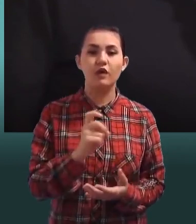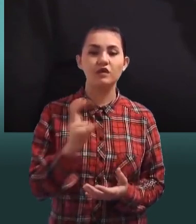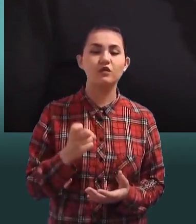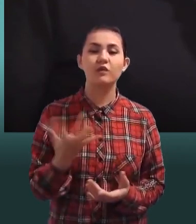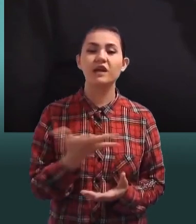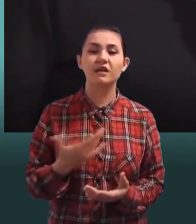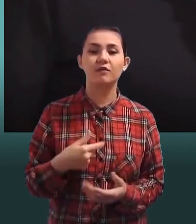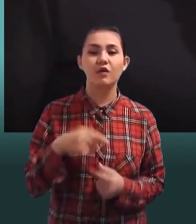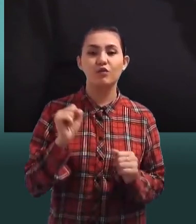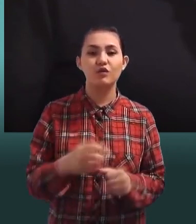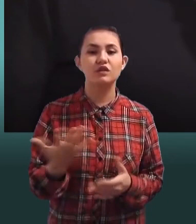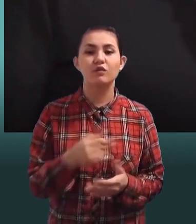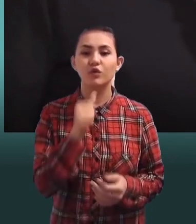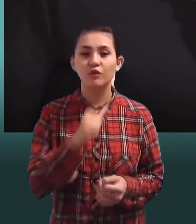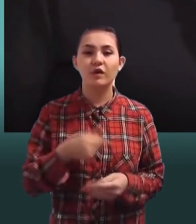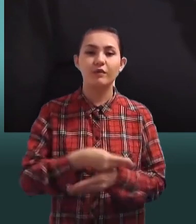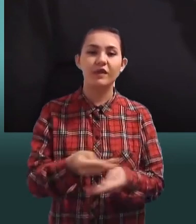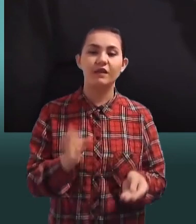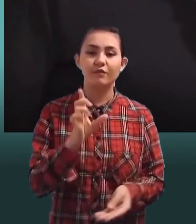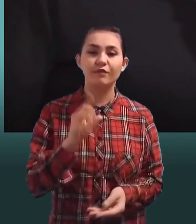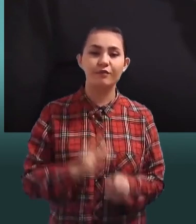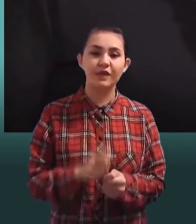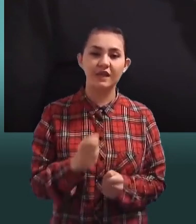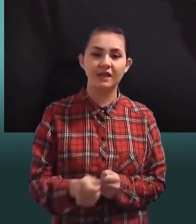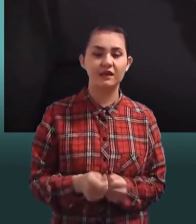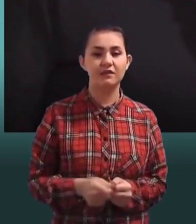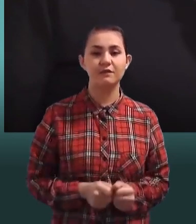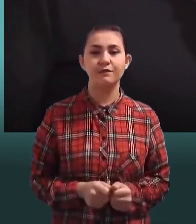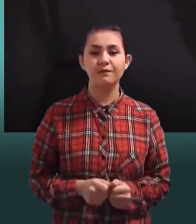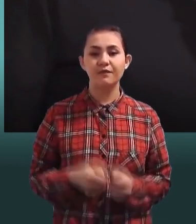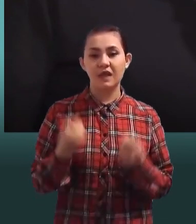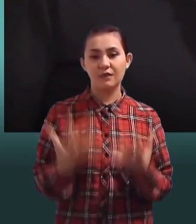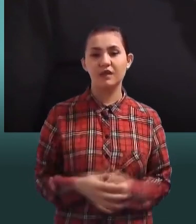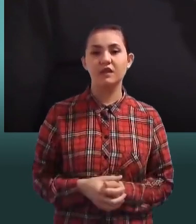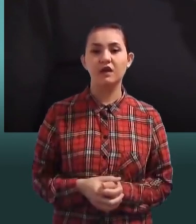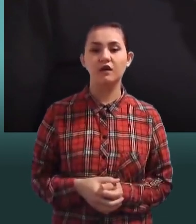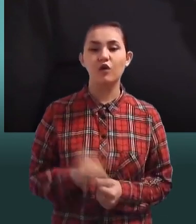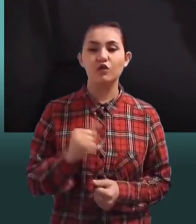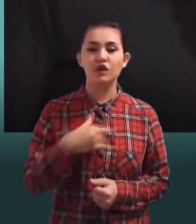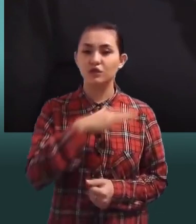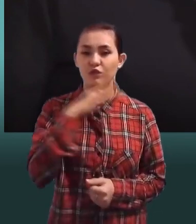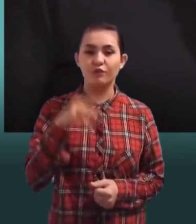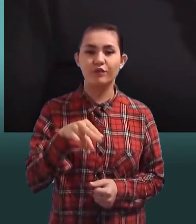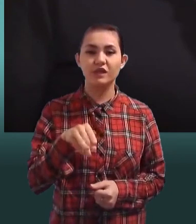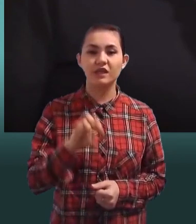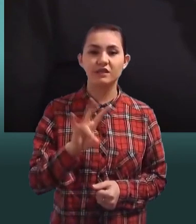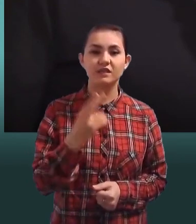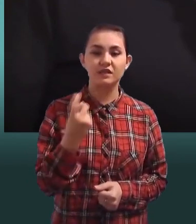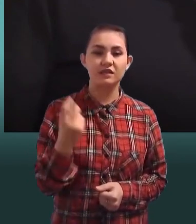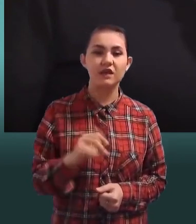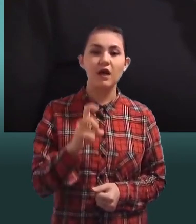он допотопный. Выдачей билетов. Элементарно, выдачей билетов. У нас куча претензий. Пассажиры не берут.